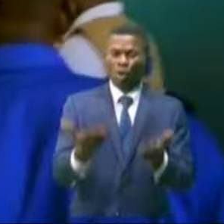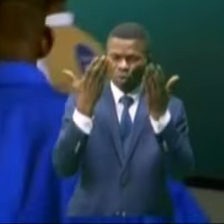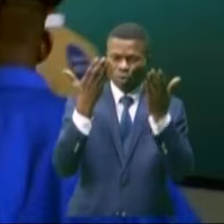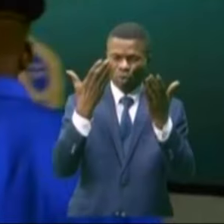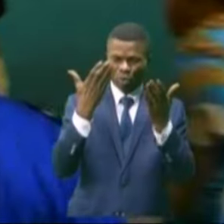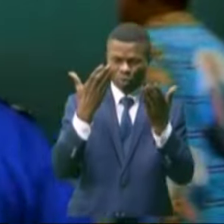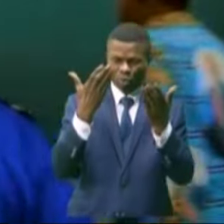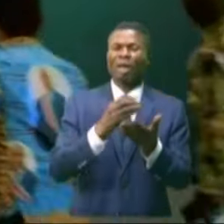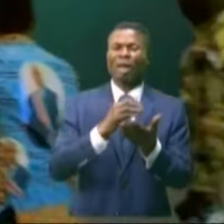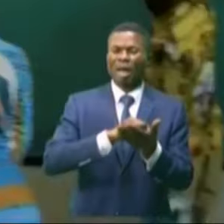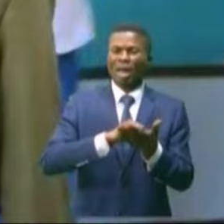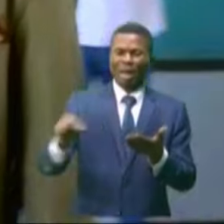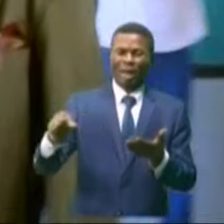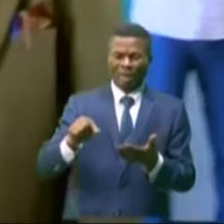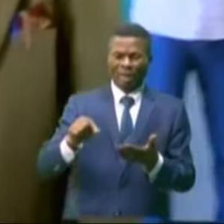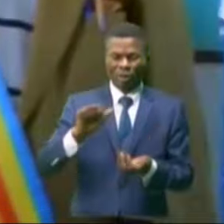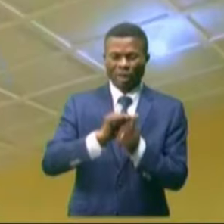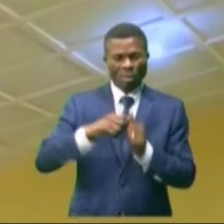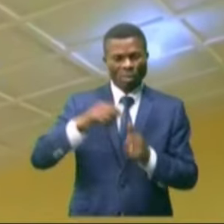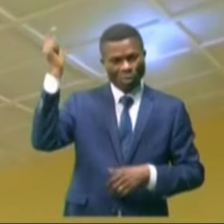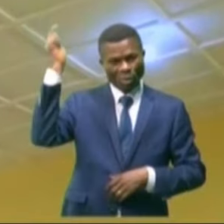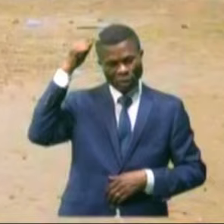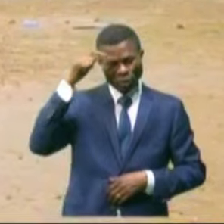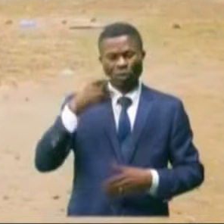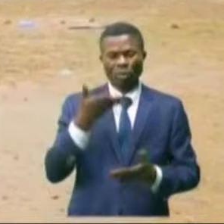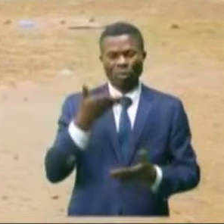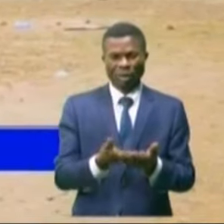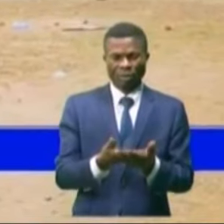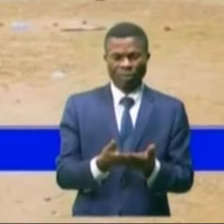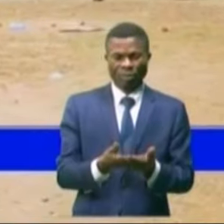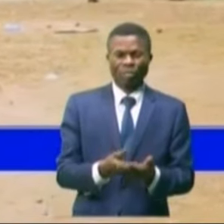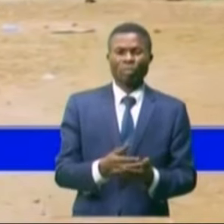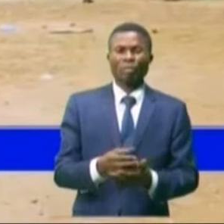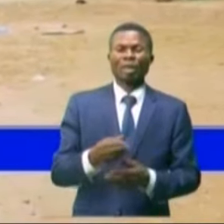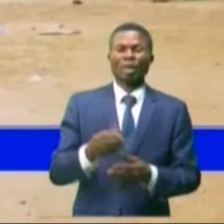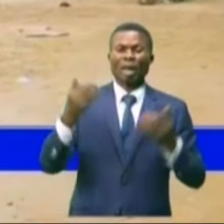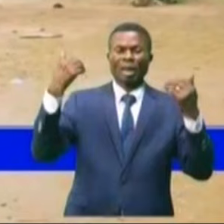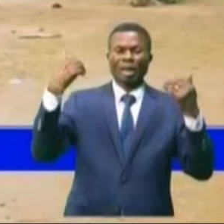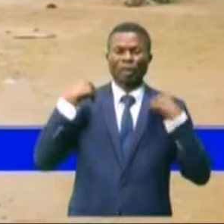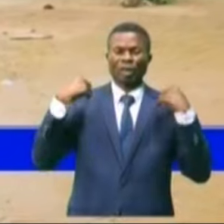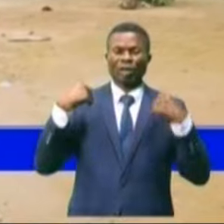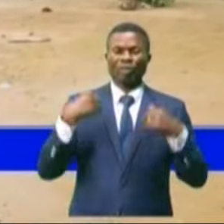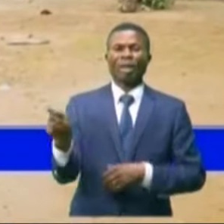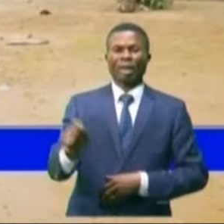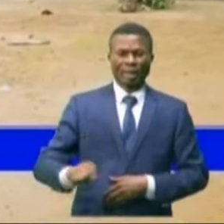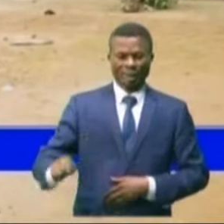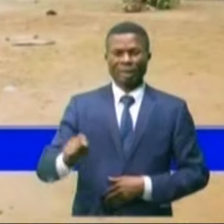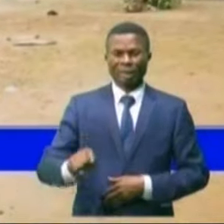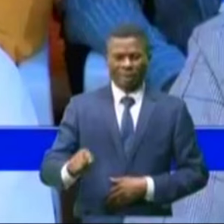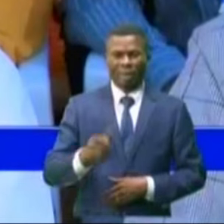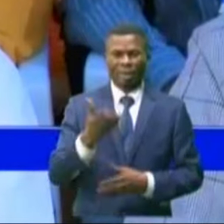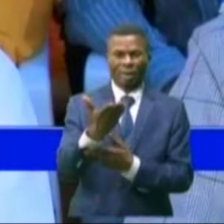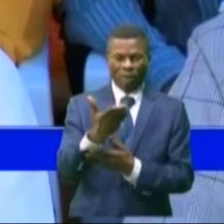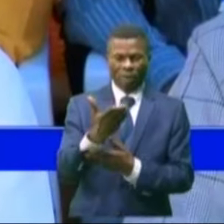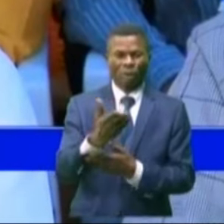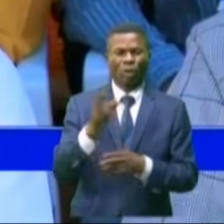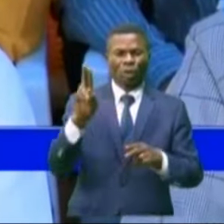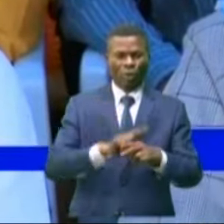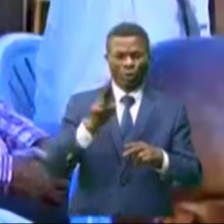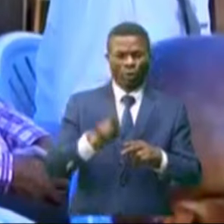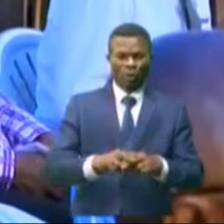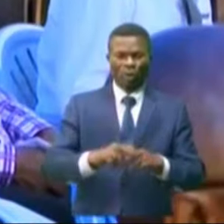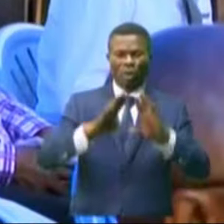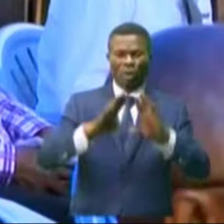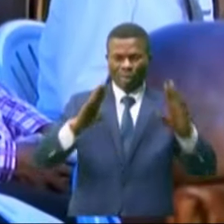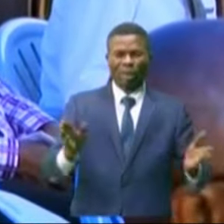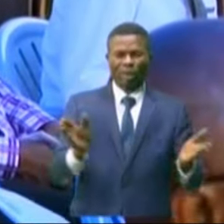chasser l'analphabétisme. Dans son intervention, monsieur l'administrateur de territoire ne faisait que recommander la bonne utilisation et la protection